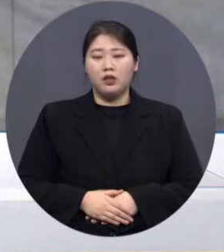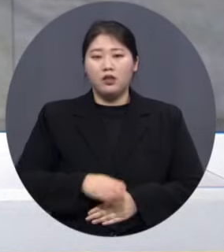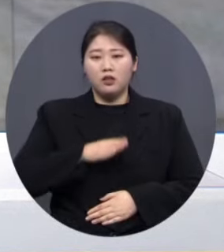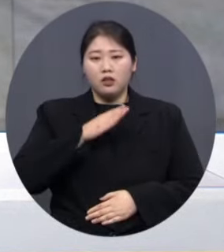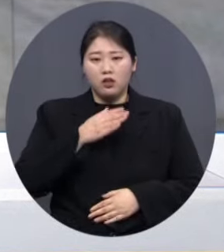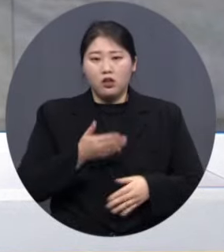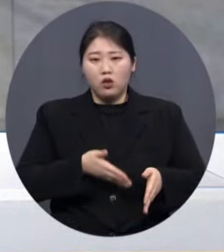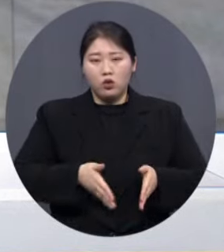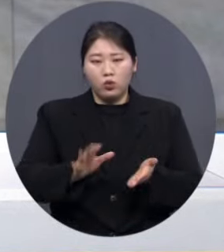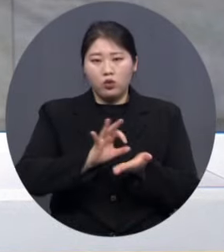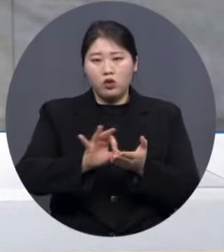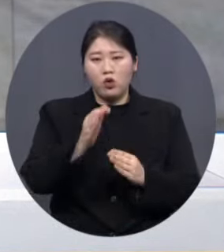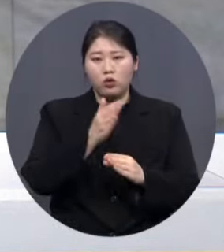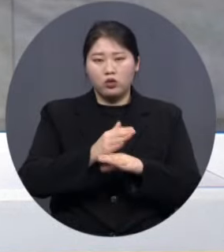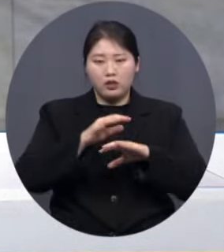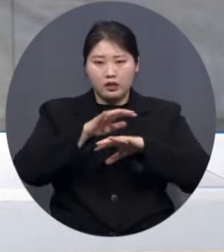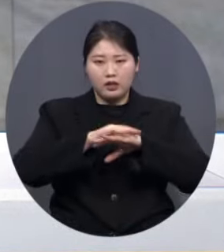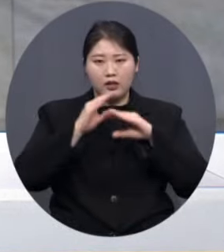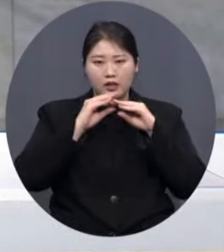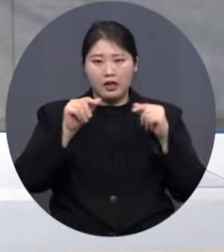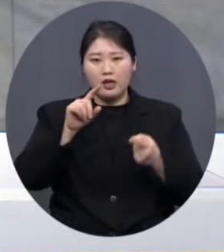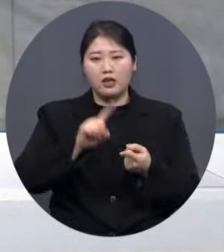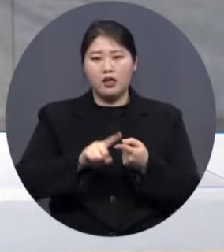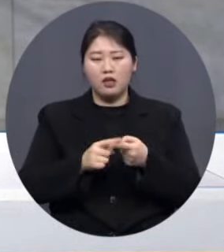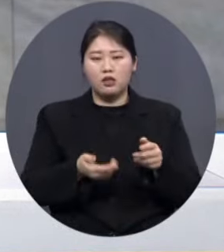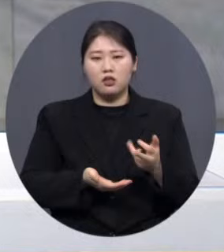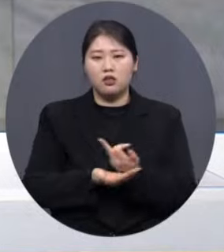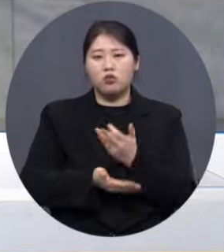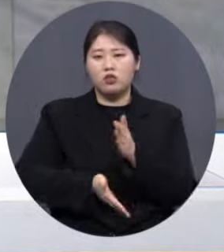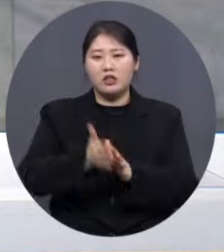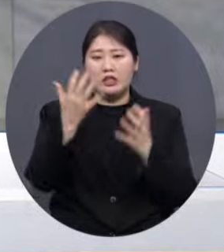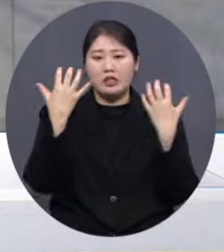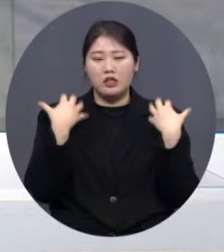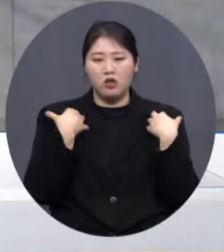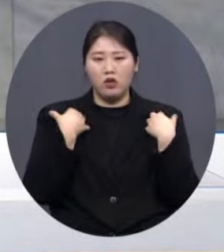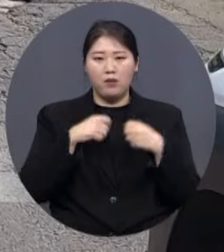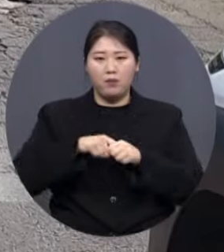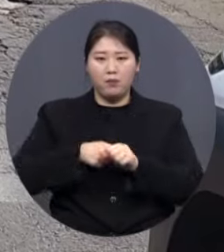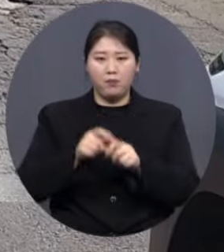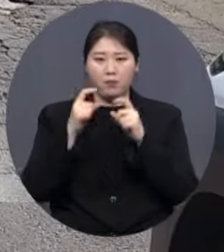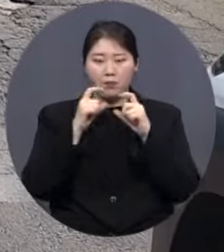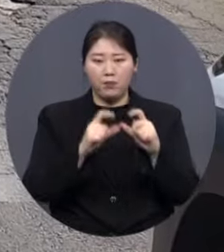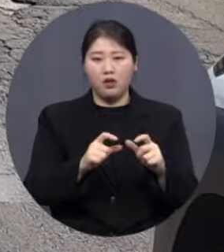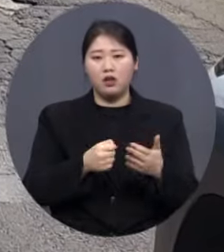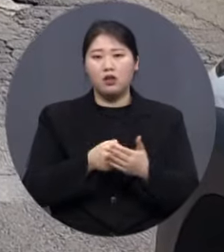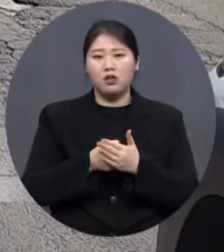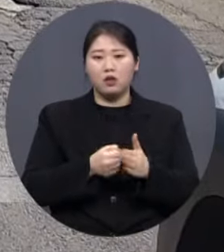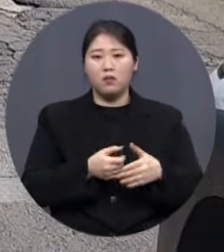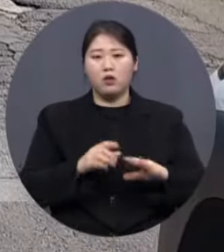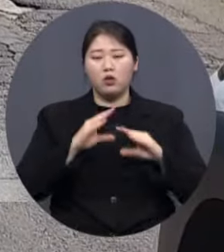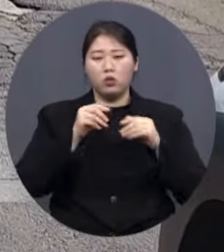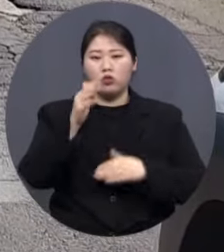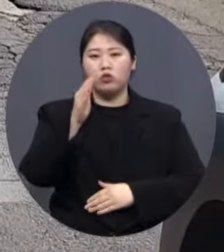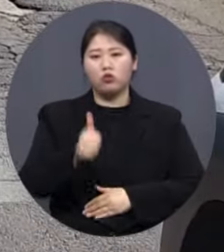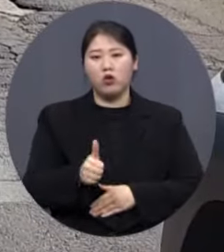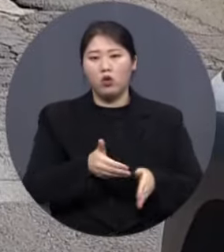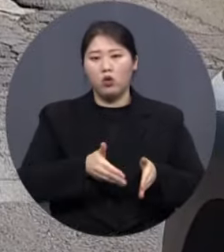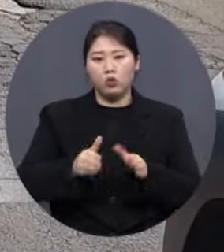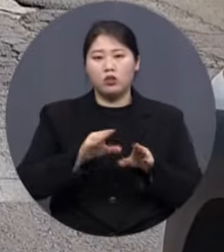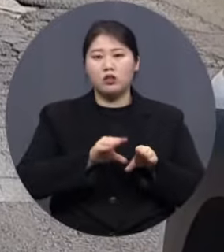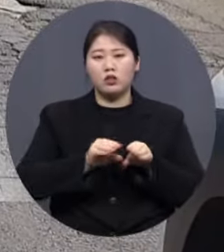사실상 도로로 쓰이는 농지에 대해 제주시가 처분 명령을 내리자 토지주가 도로를 차단하는 등 반발하고